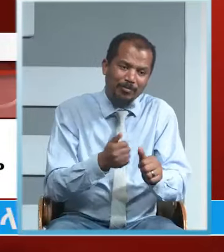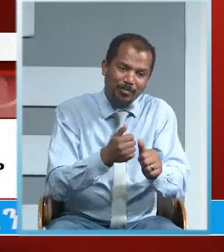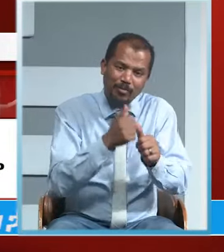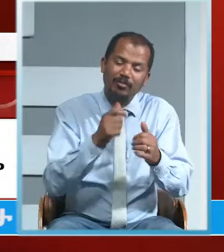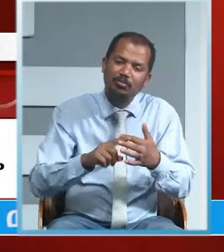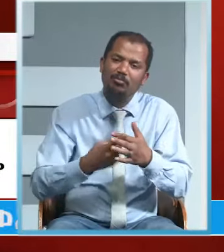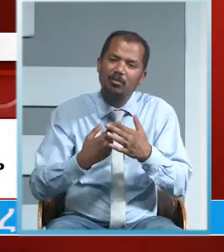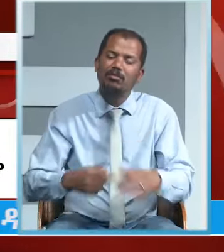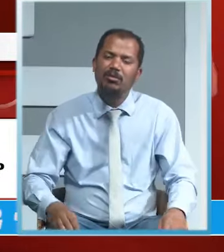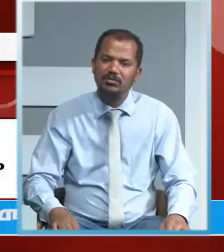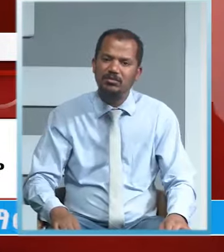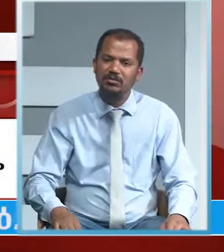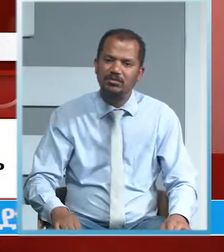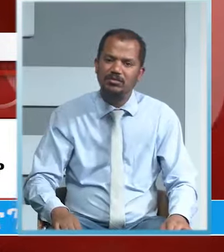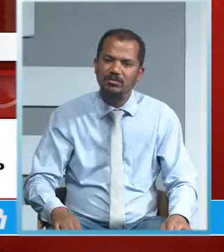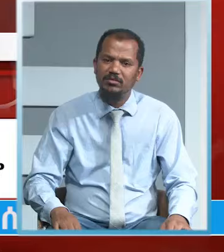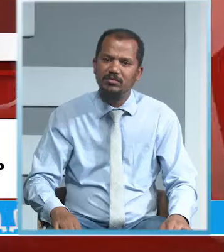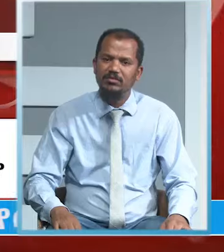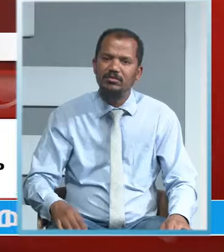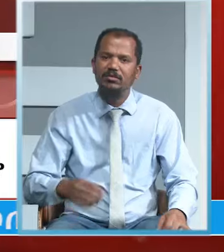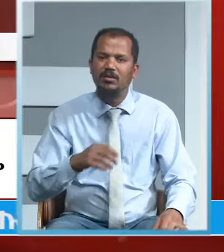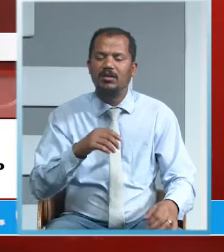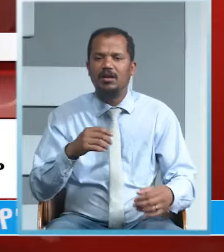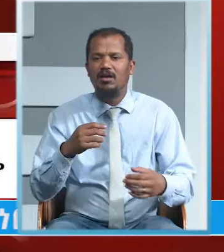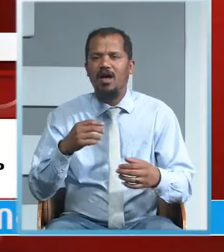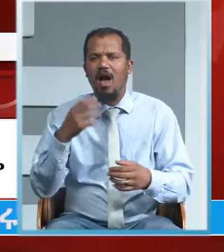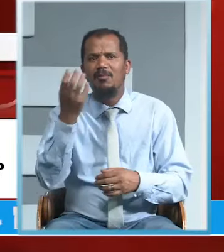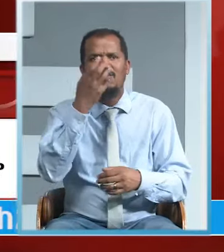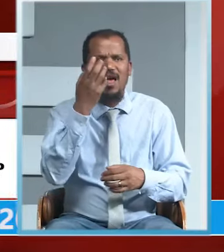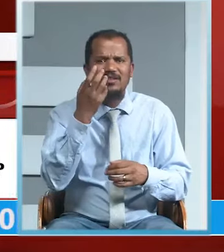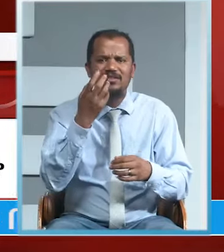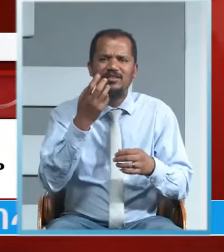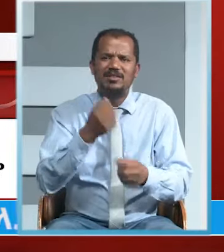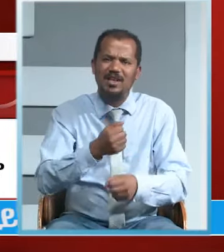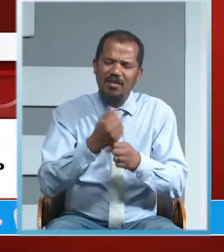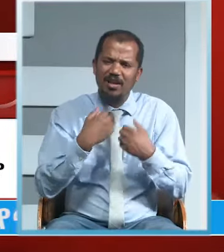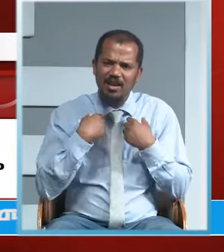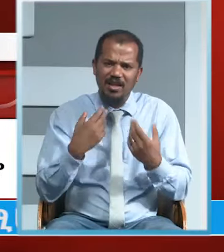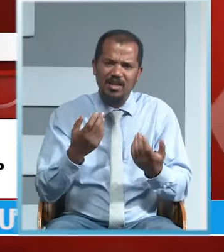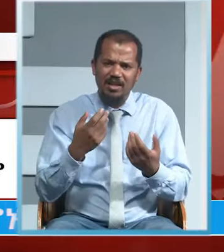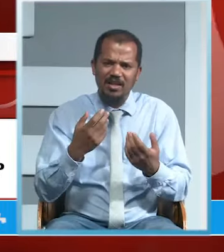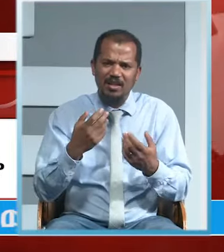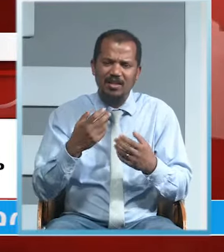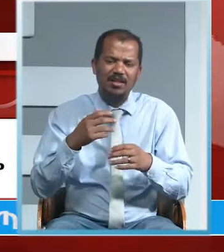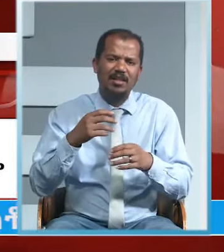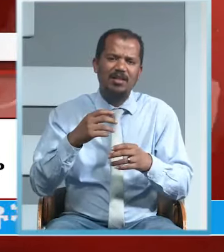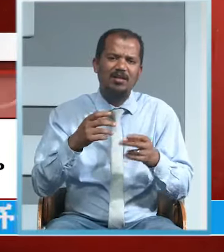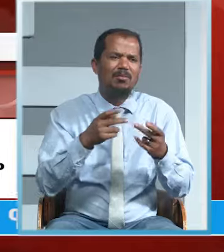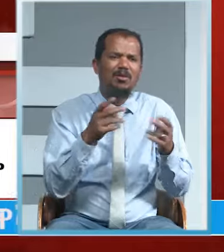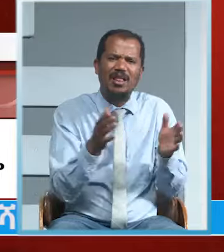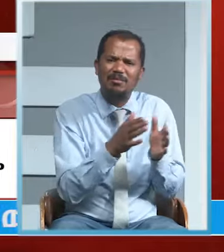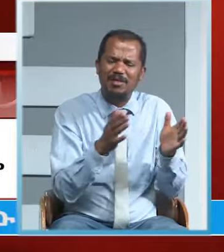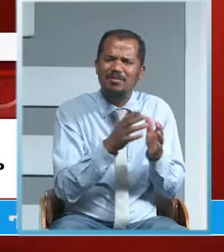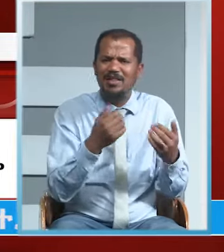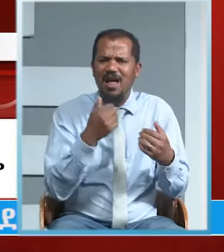ጀምረዋል። ግን አብዛኛቸው አሁንም በቤት ውስጥ እየወለዱ ነው። የአምቡላንስ እንቀፋለን፣ የመናይ ትጥራታለን ስለዚህ ወደ